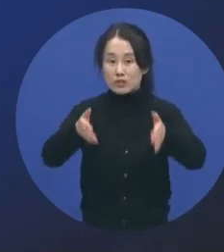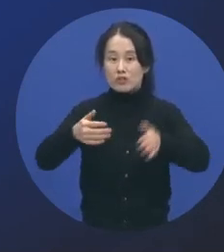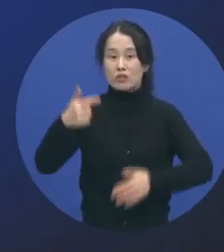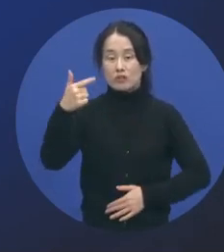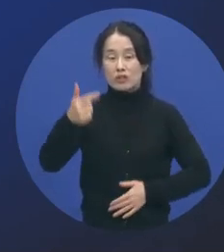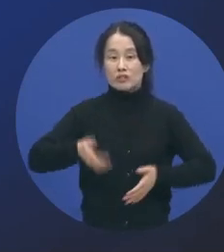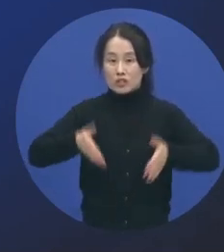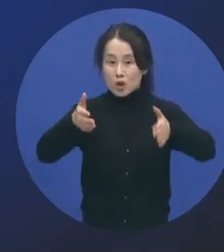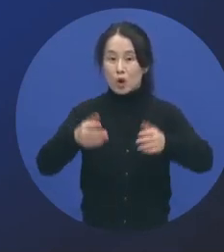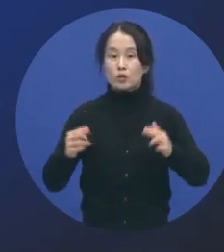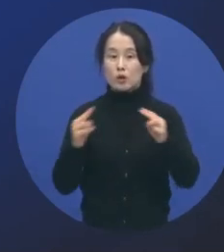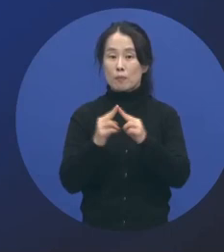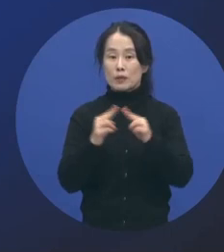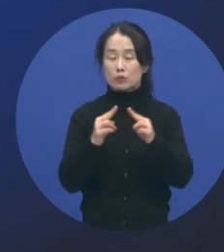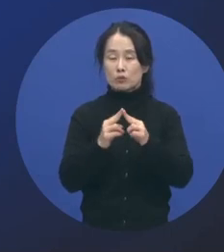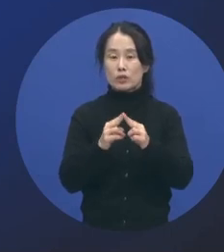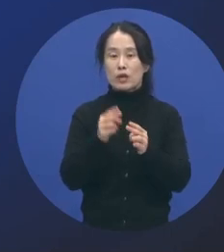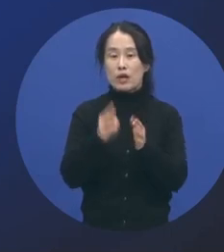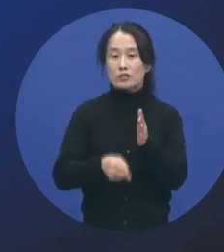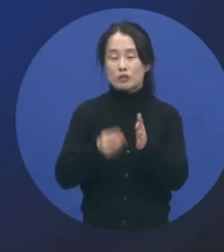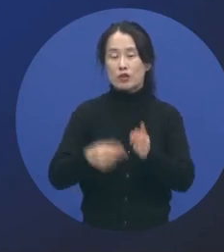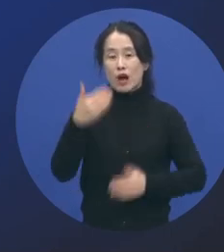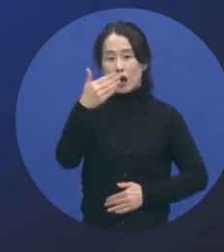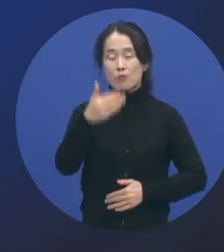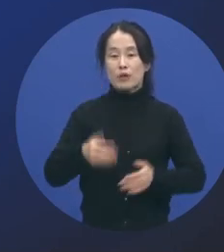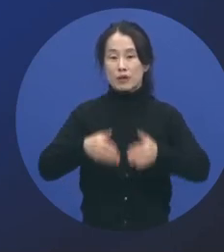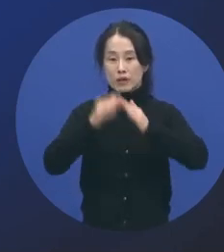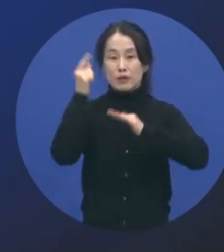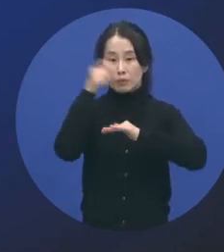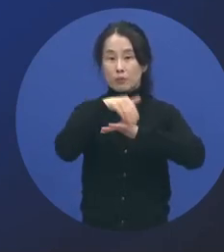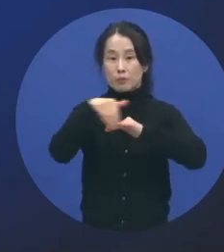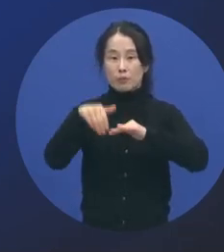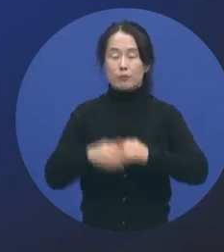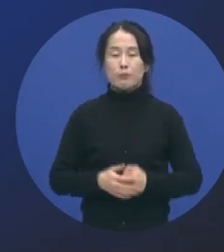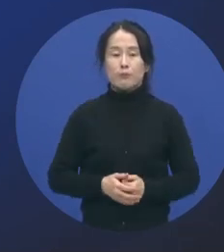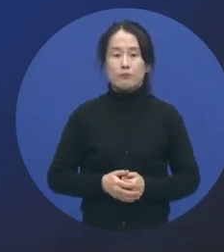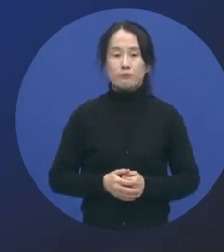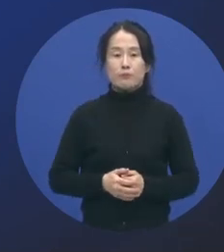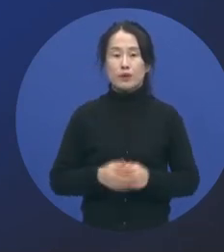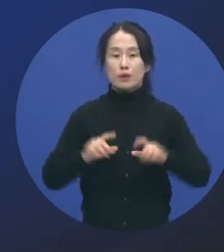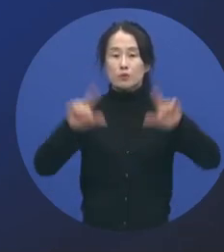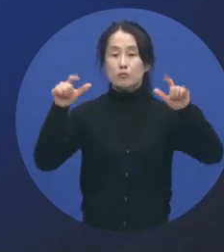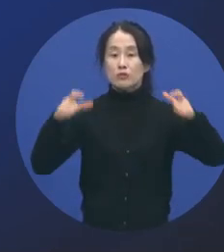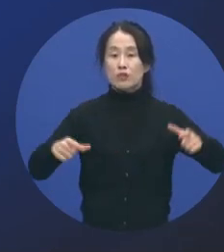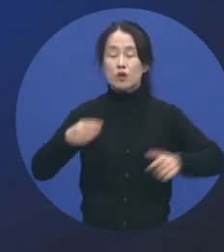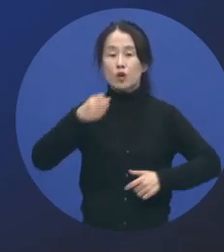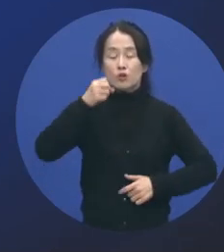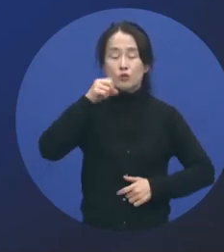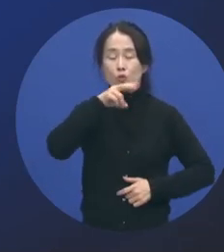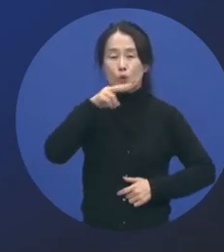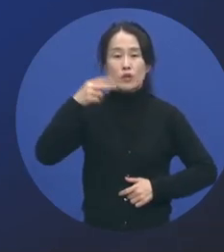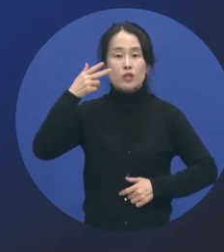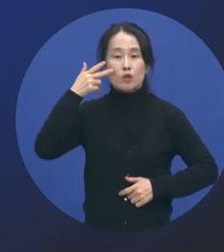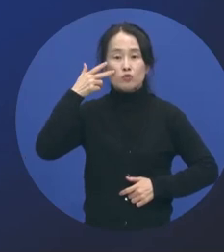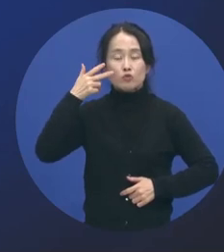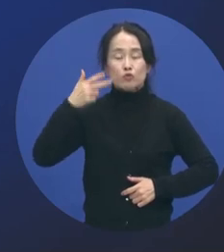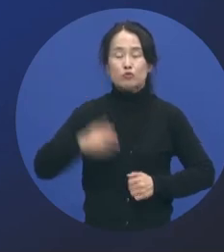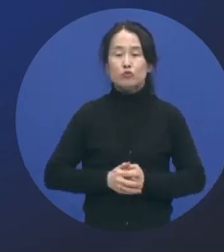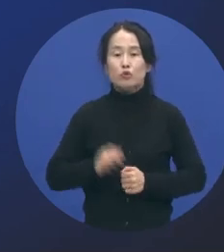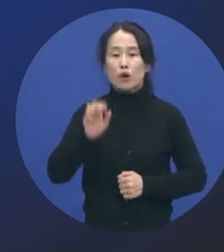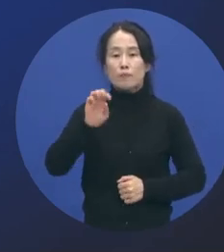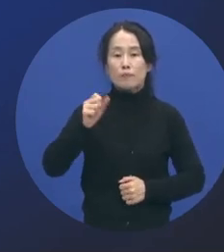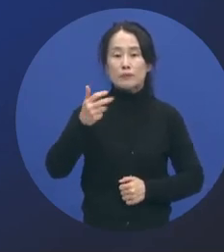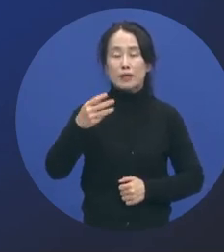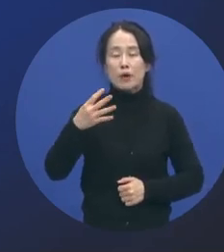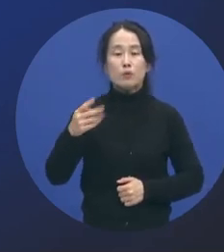노선, 반도체 라인 등 철도 9개 노선을 구축할 계획입니다. 동부권은 용인에서 여주 국지도 84호선 연장